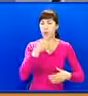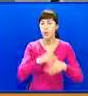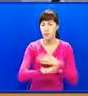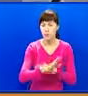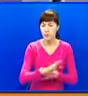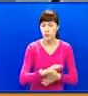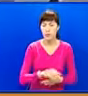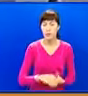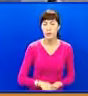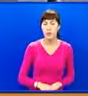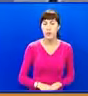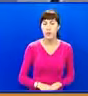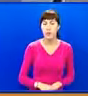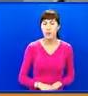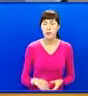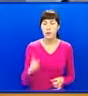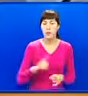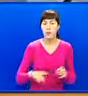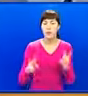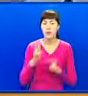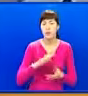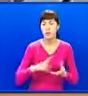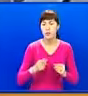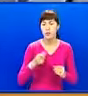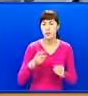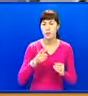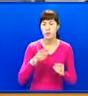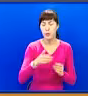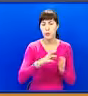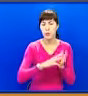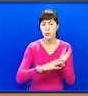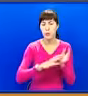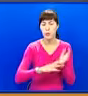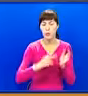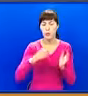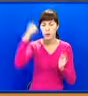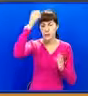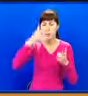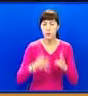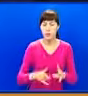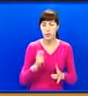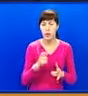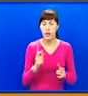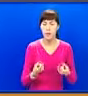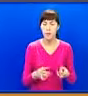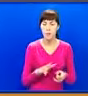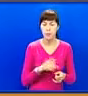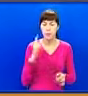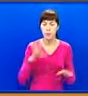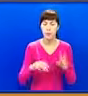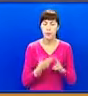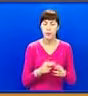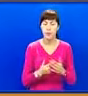орнынан бой тасалап кетеді. Жедел іс-шара нәтижесінде 1992 жылы туылған жергілікті тұрғын ұсталды. Күдікті